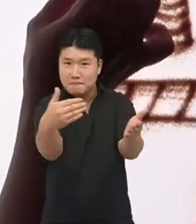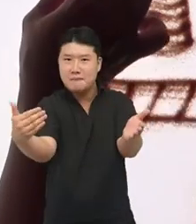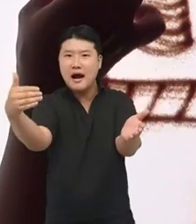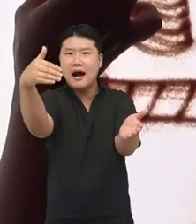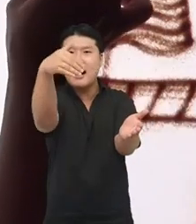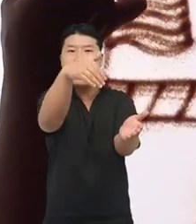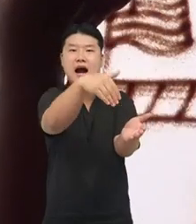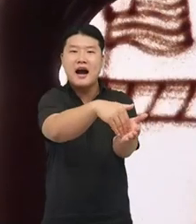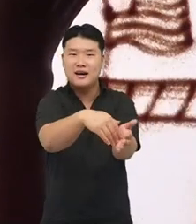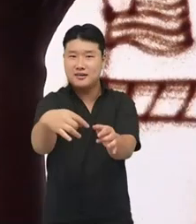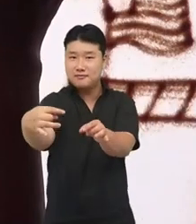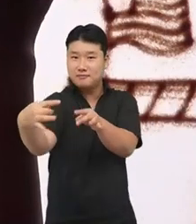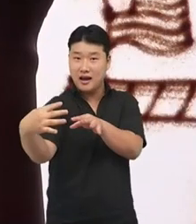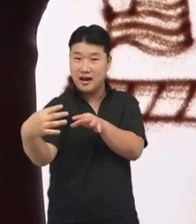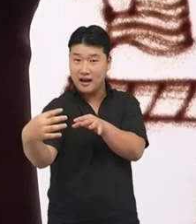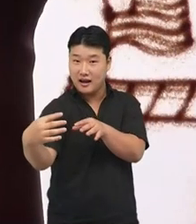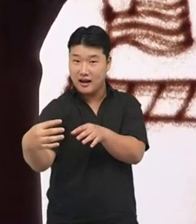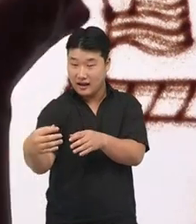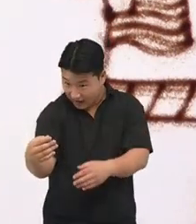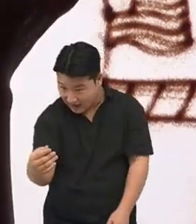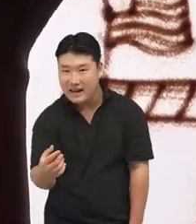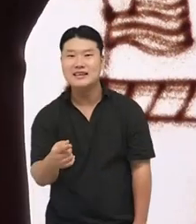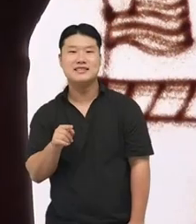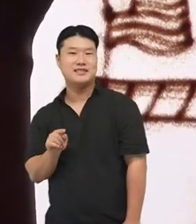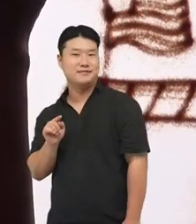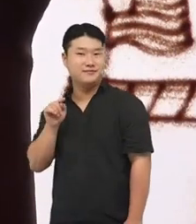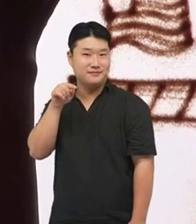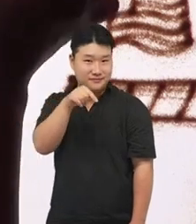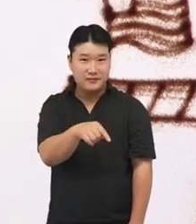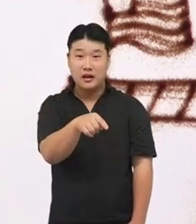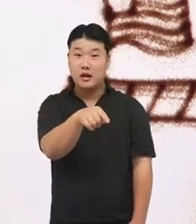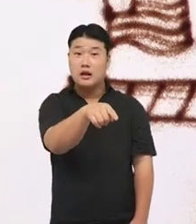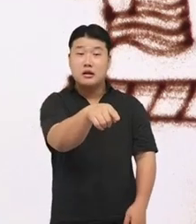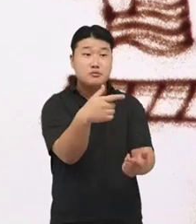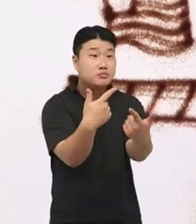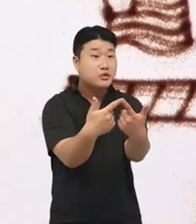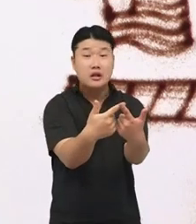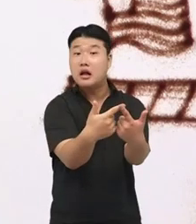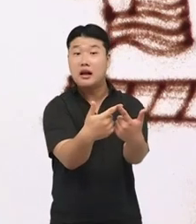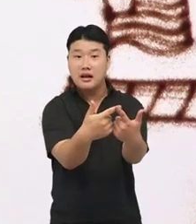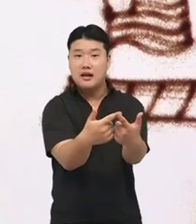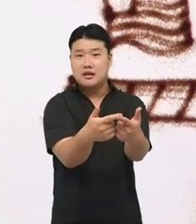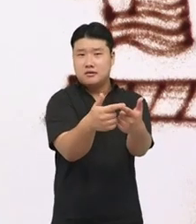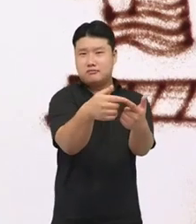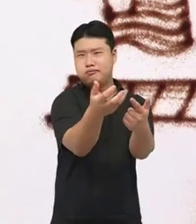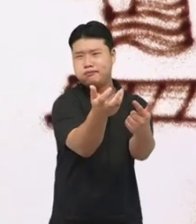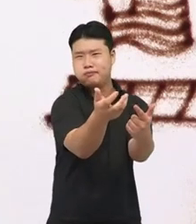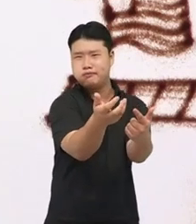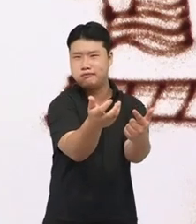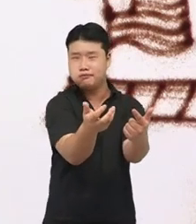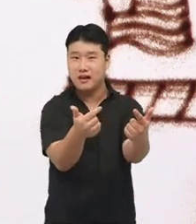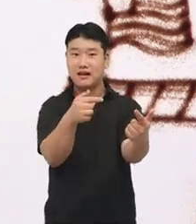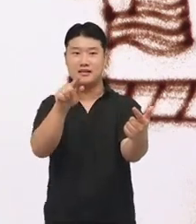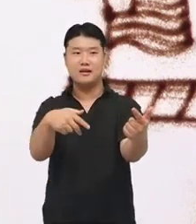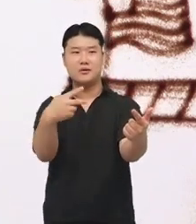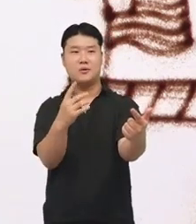부산항에 피아노가 도착했다는 전보가 도착했어요. 부산항에 도착한 피아노는 낙동강을 거슬러